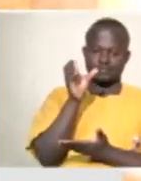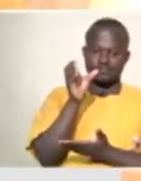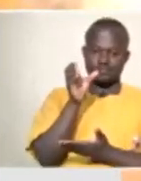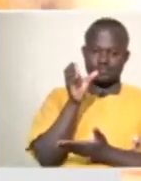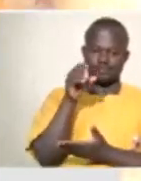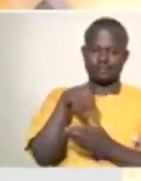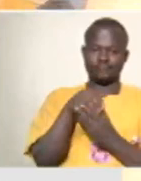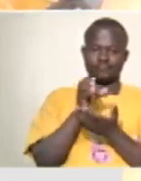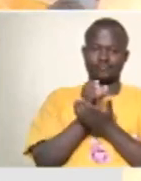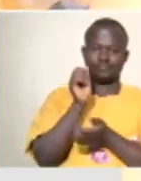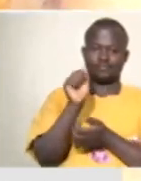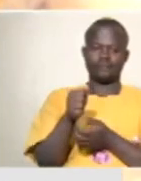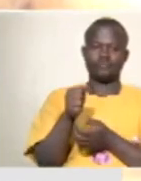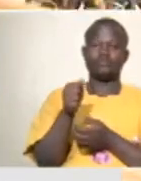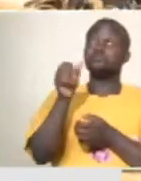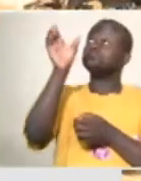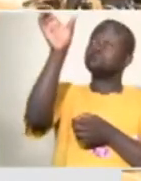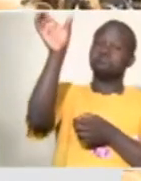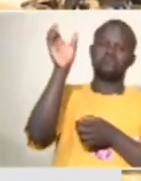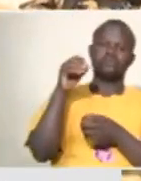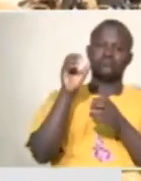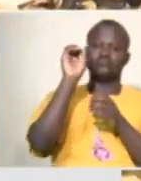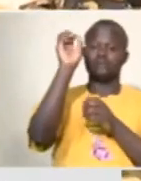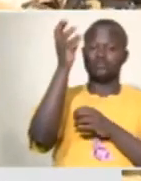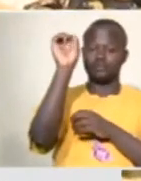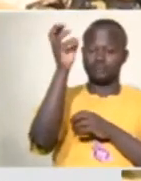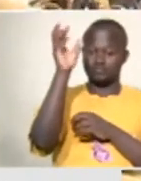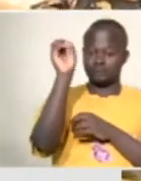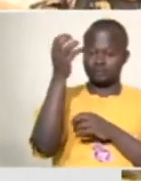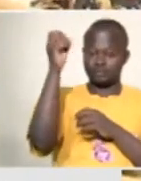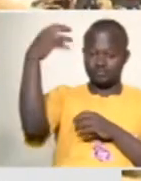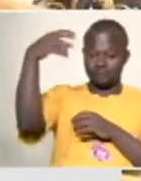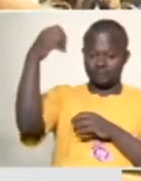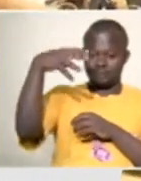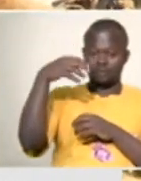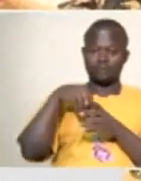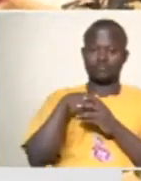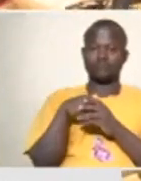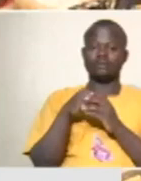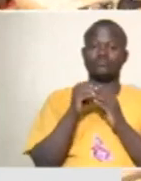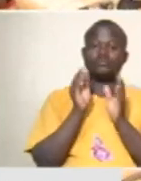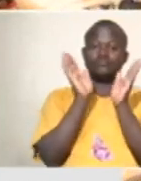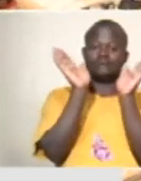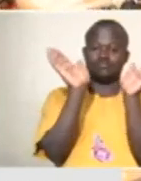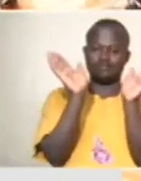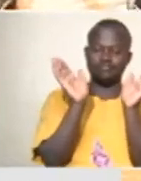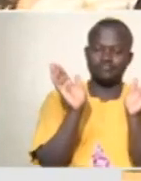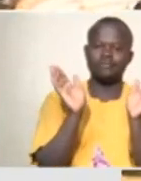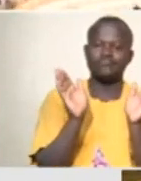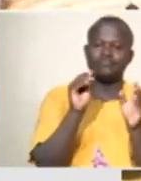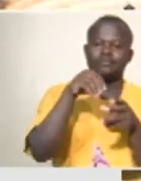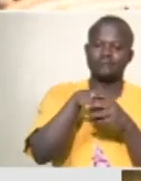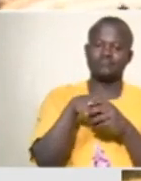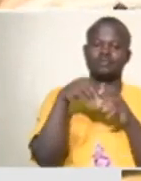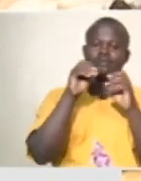vase n'umutako ushaka gutaka ku kabati amatara ya bajur hakavamo imitako iri iteze dushyira mu